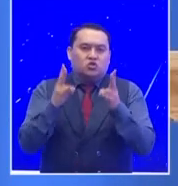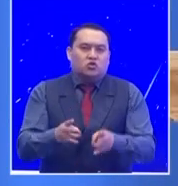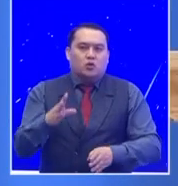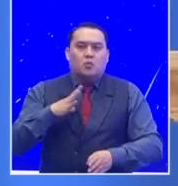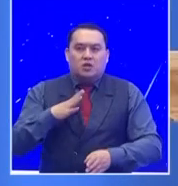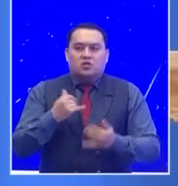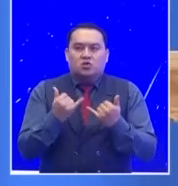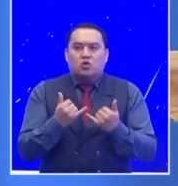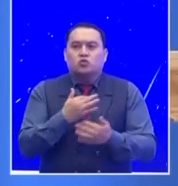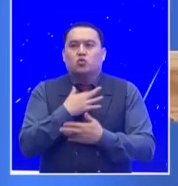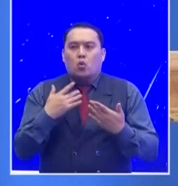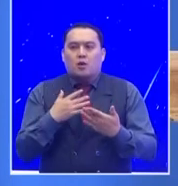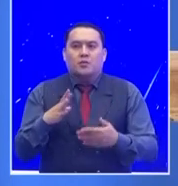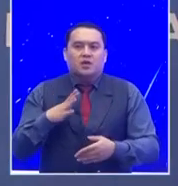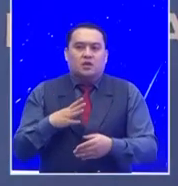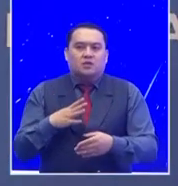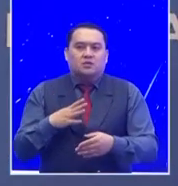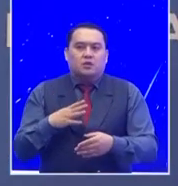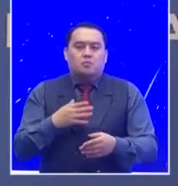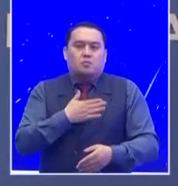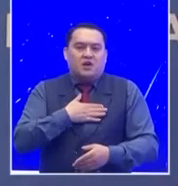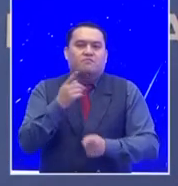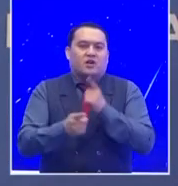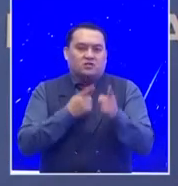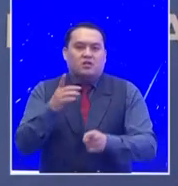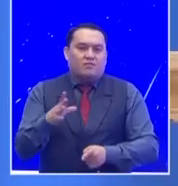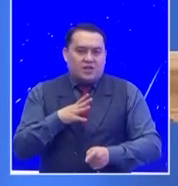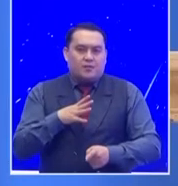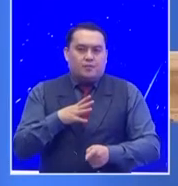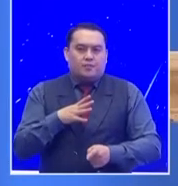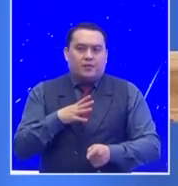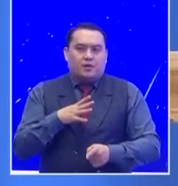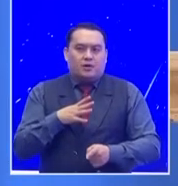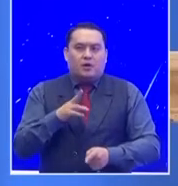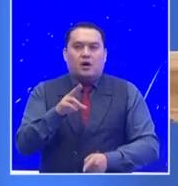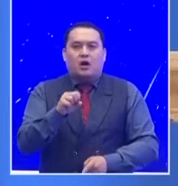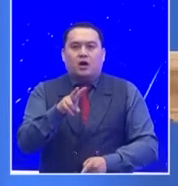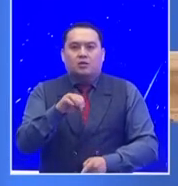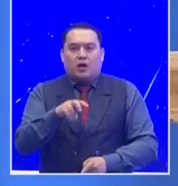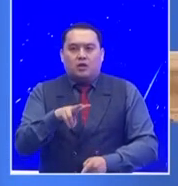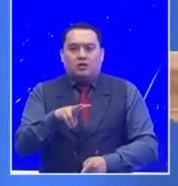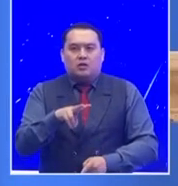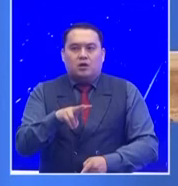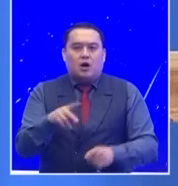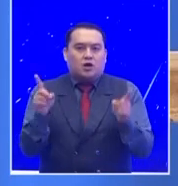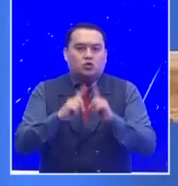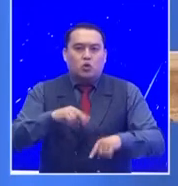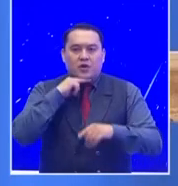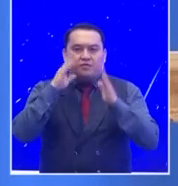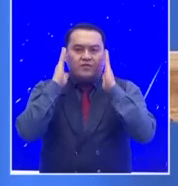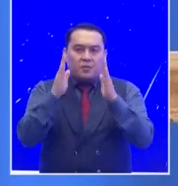произошла, сколько лет она стояла, мы его восстановили. И точно так же Караталавганда мы должны, особенно в